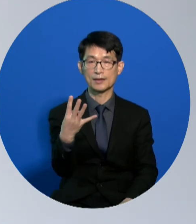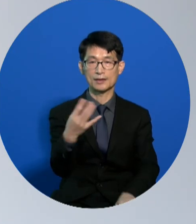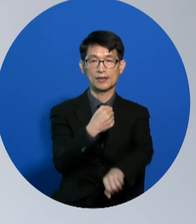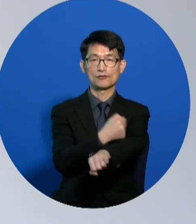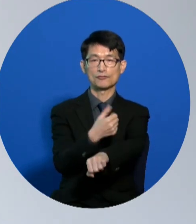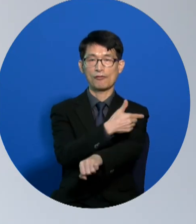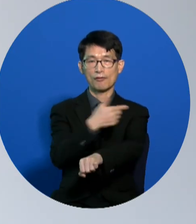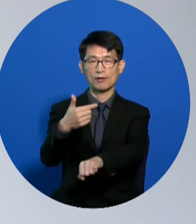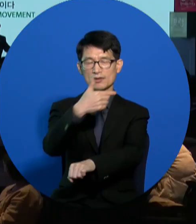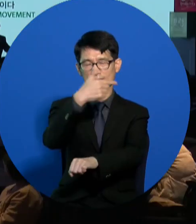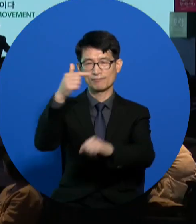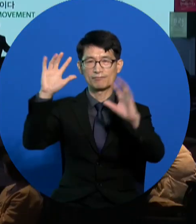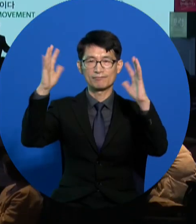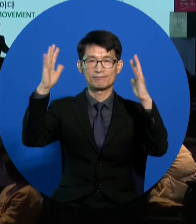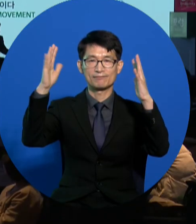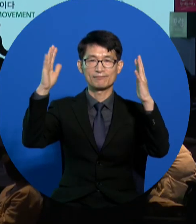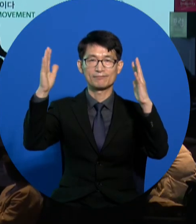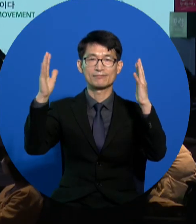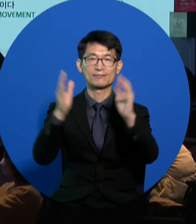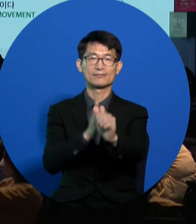한번 부탁드리겠습니다.